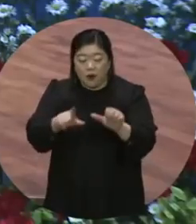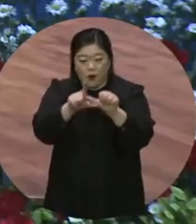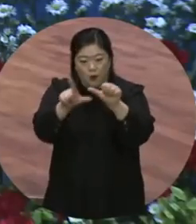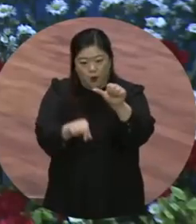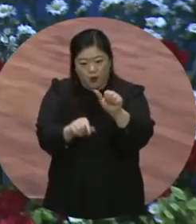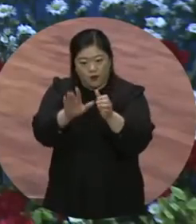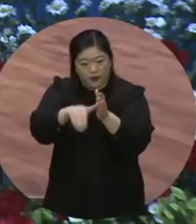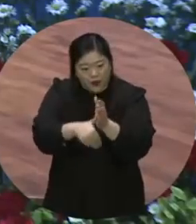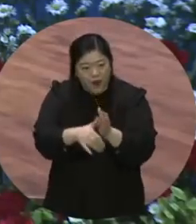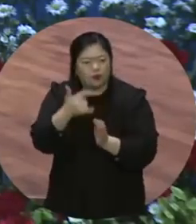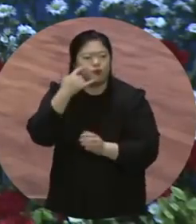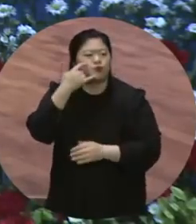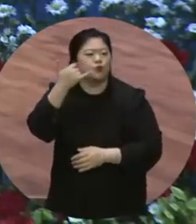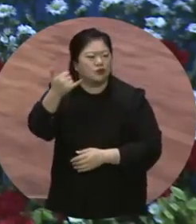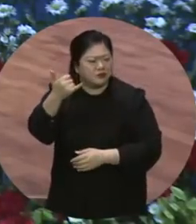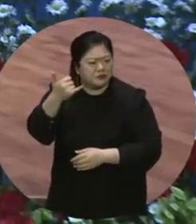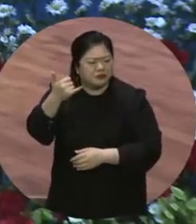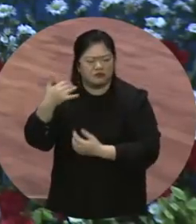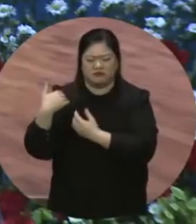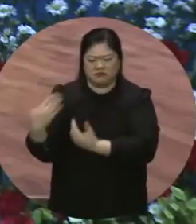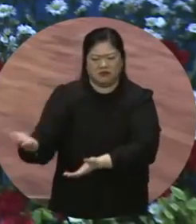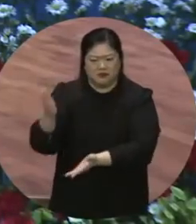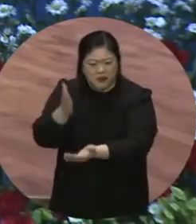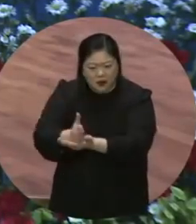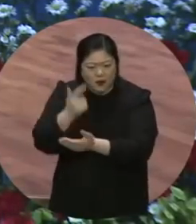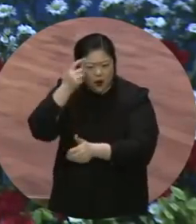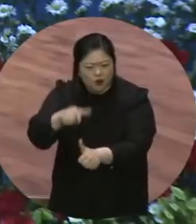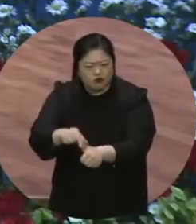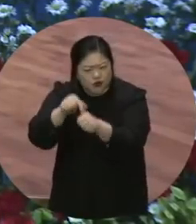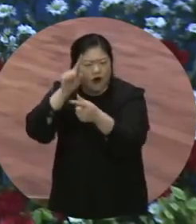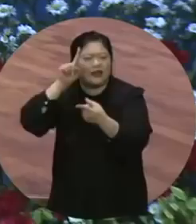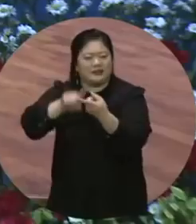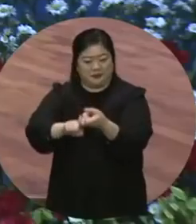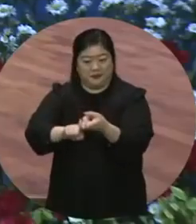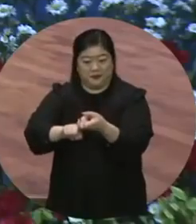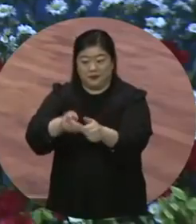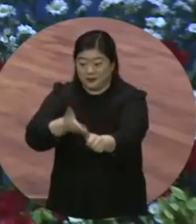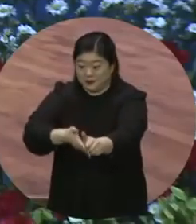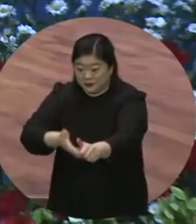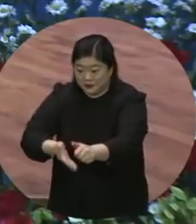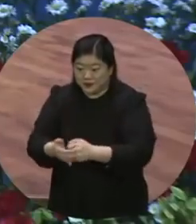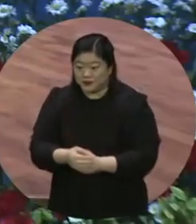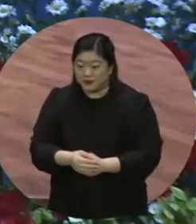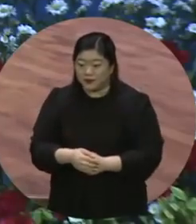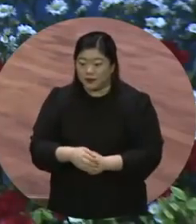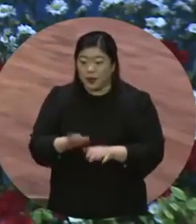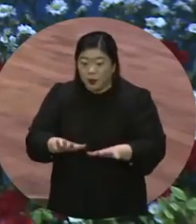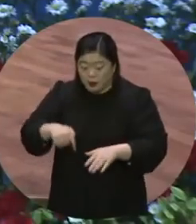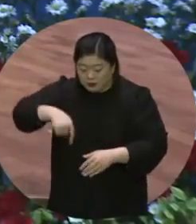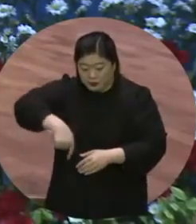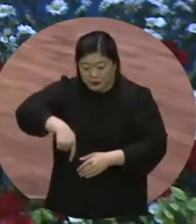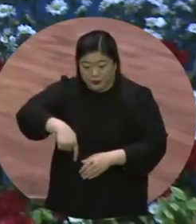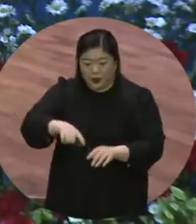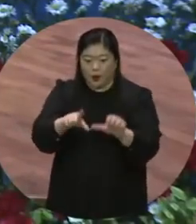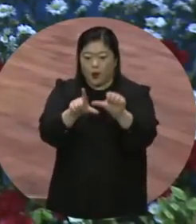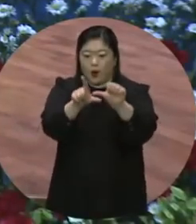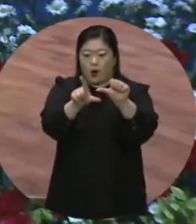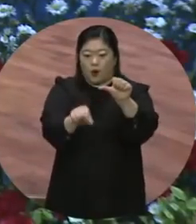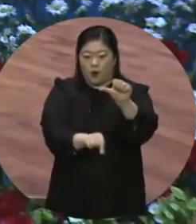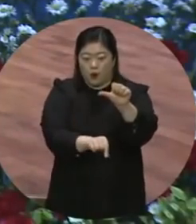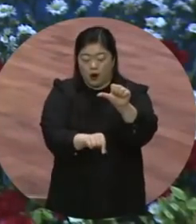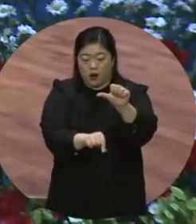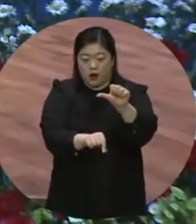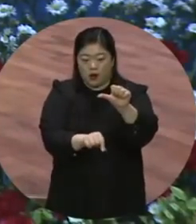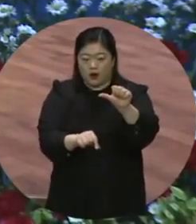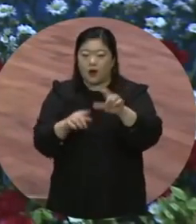그렇게 부모님 구원에 관심 가지시기 바랍니다. 그리고 이번 목요일 날 효잔치합니다. 이 자리에서 효잔치를